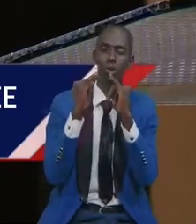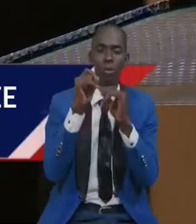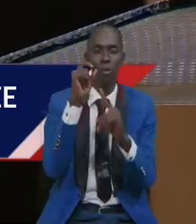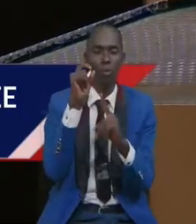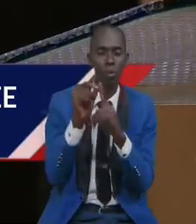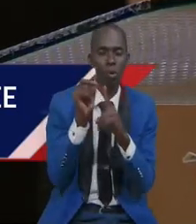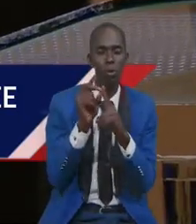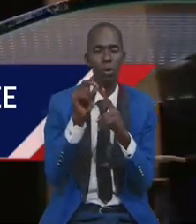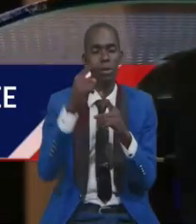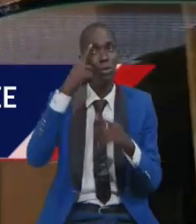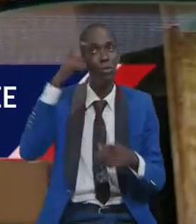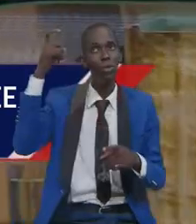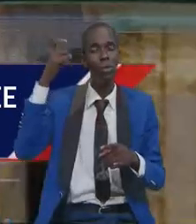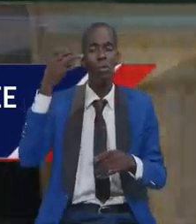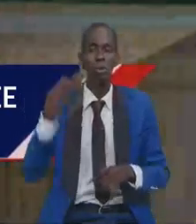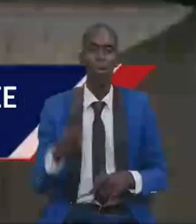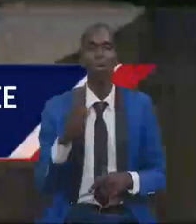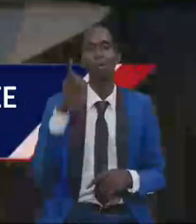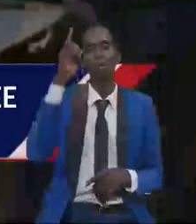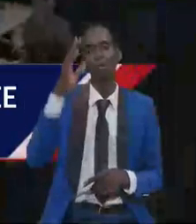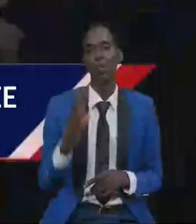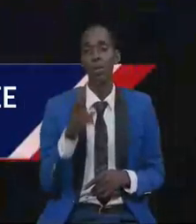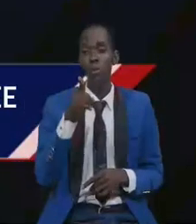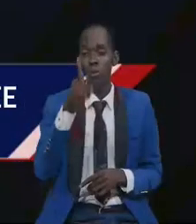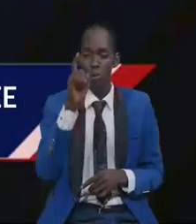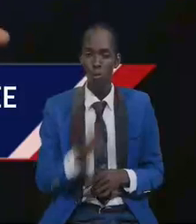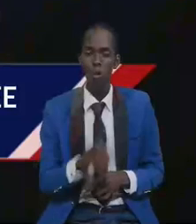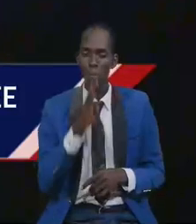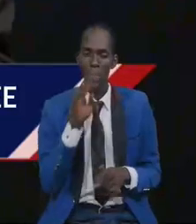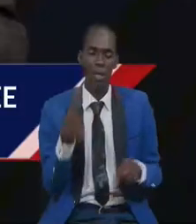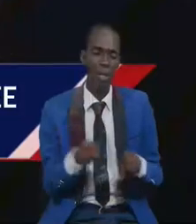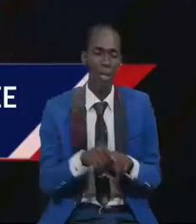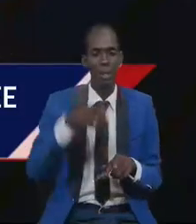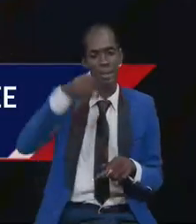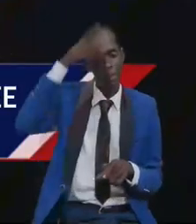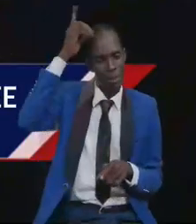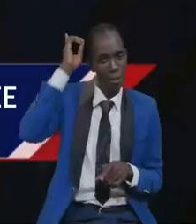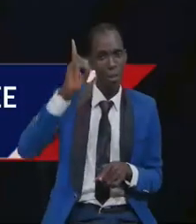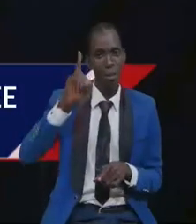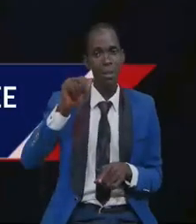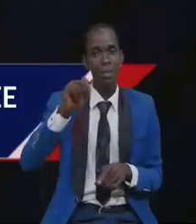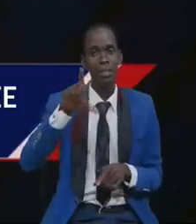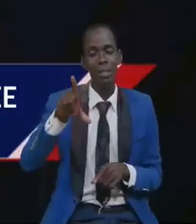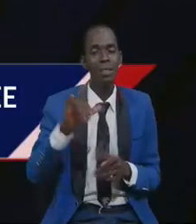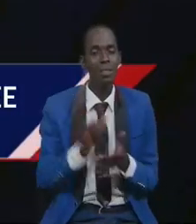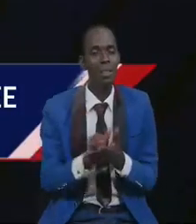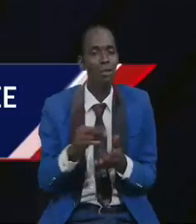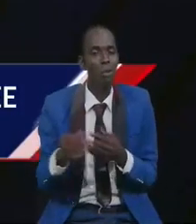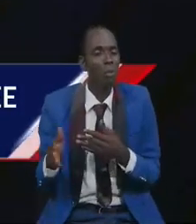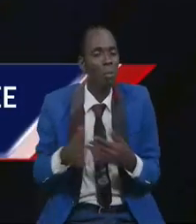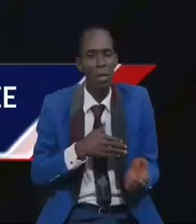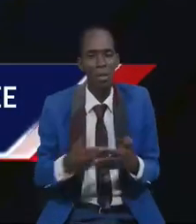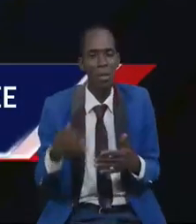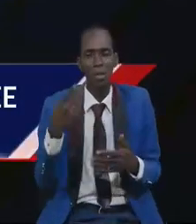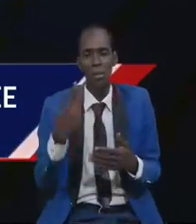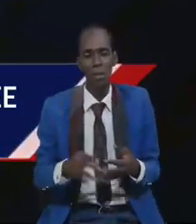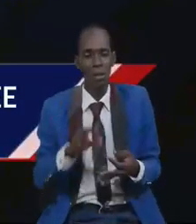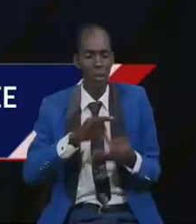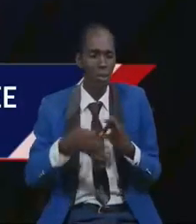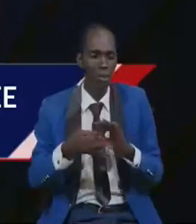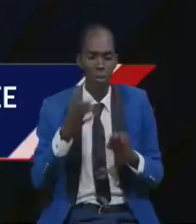Nous devons être comme Daniel, que quelle que soit l'interprétation, quel que soit ce que c'est l'interprétation, la congrégation que nous avons devant